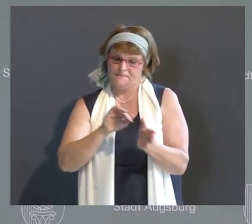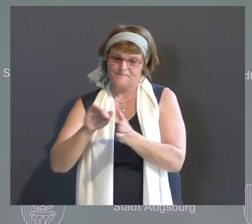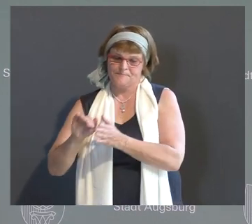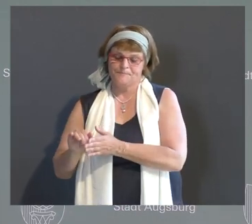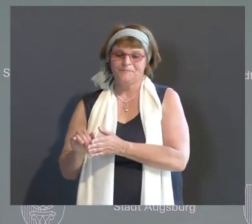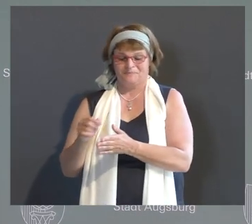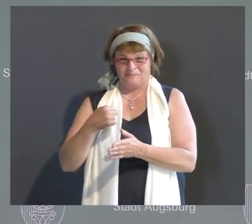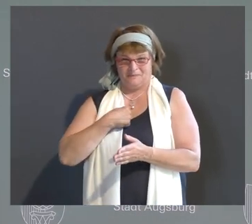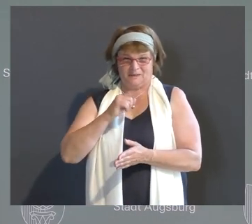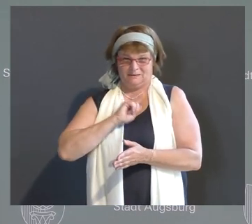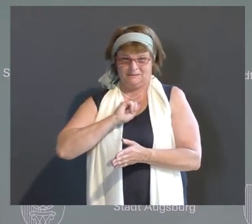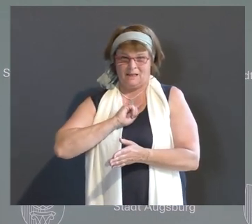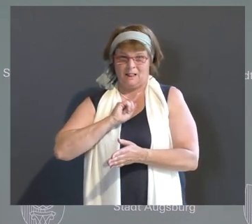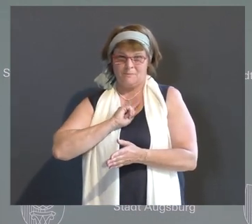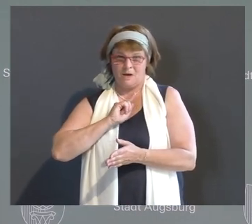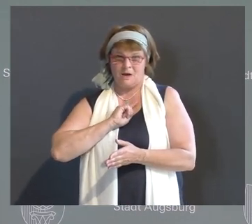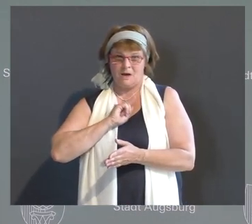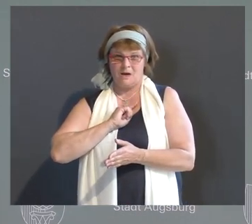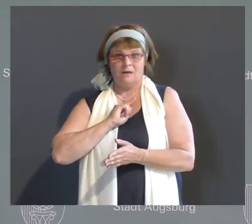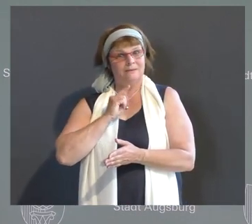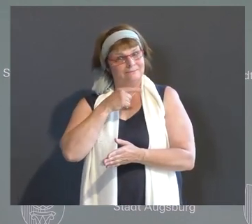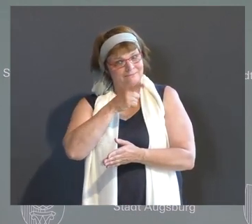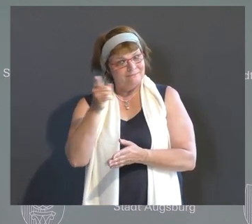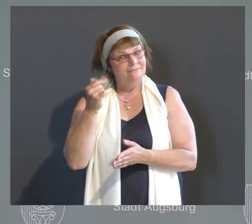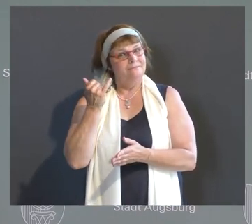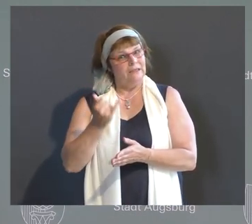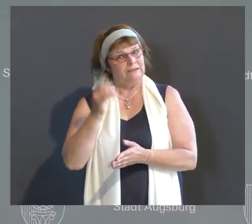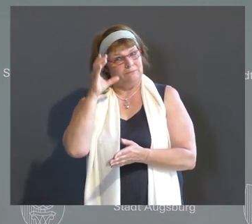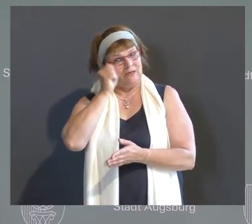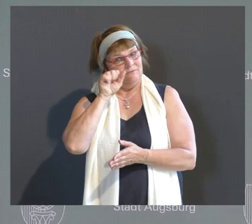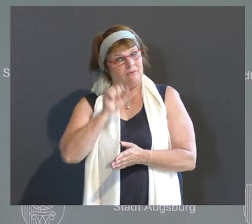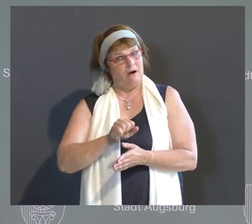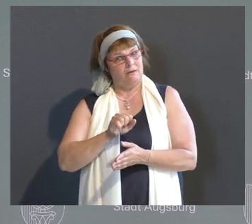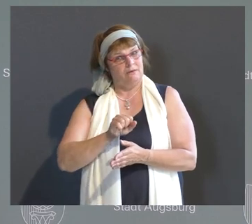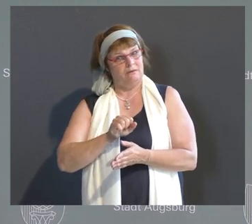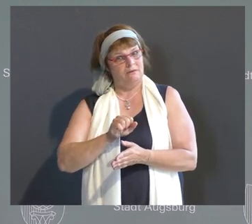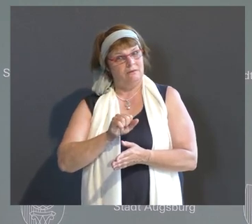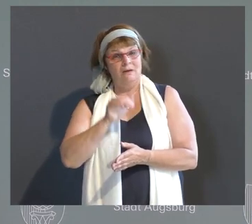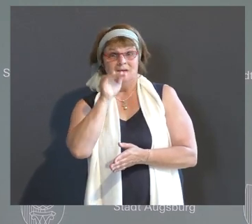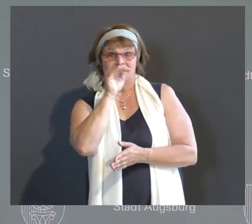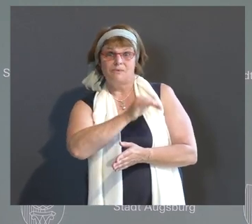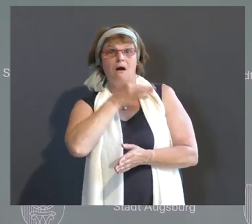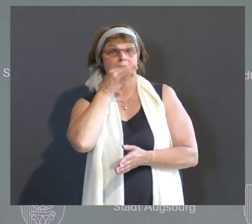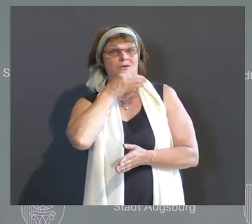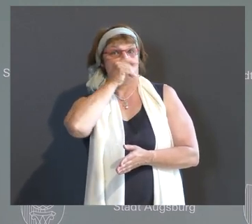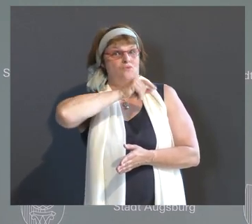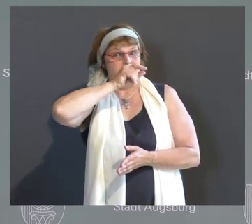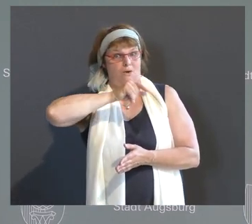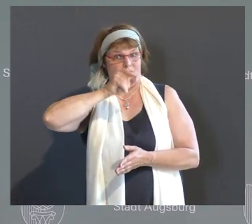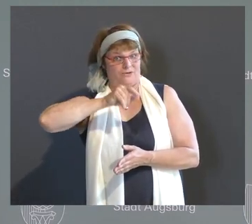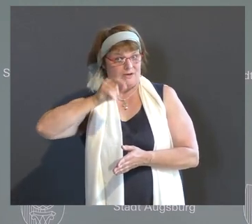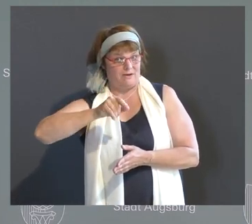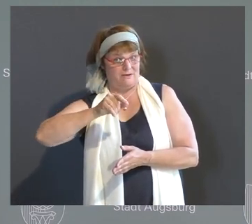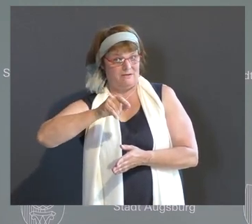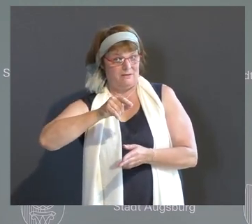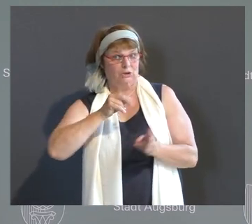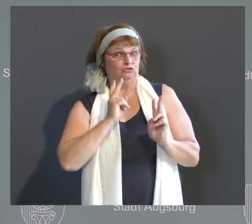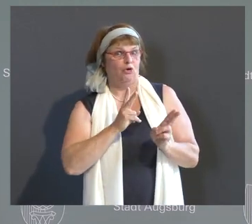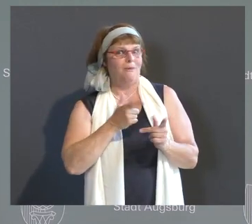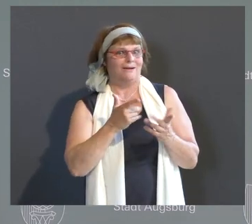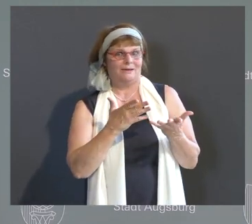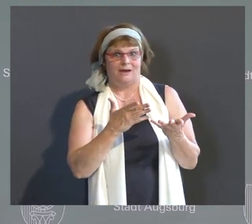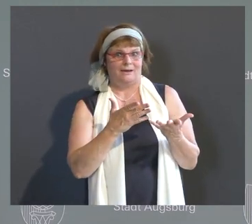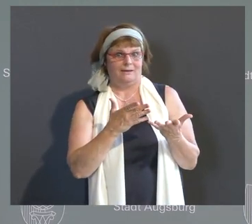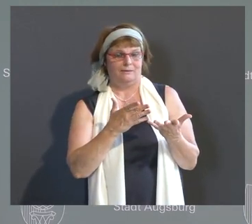entnehmen, dass es hier sich eben nicht um die Jugendlichen handelt, die über die Stränge geschlagen haben und was man seit